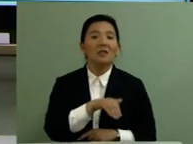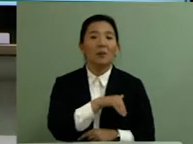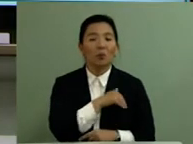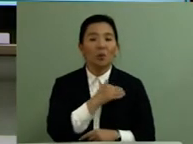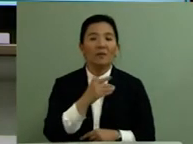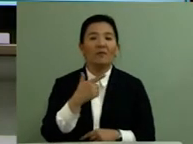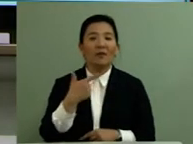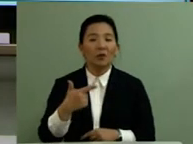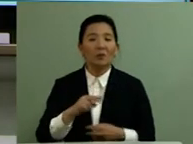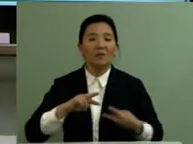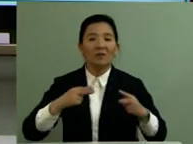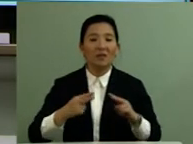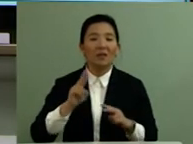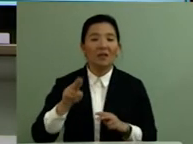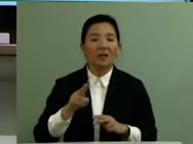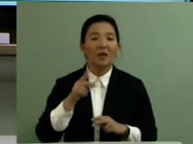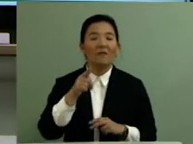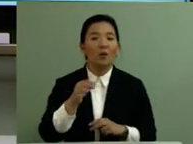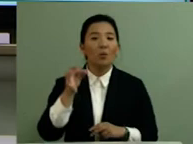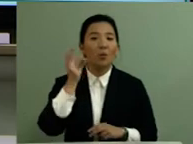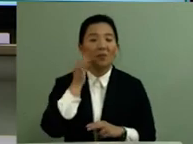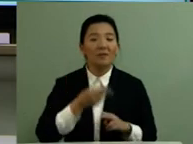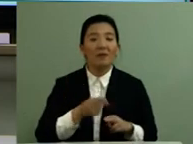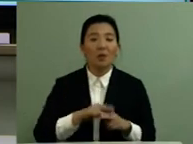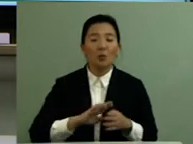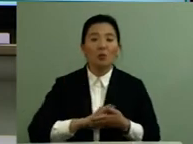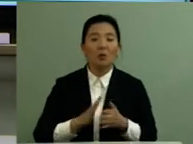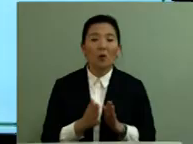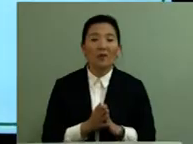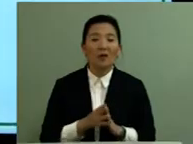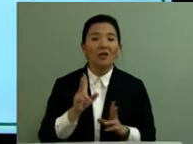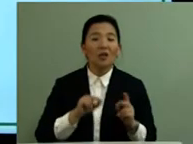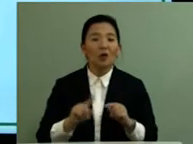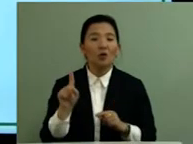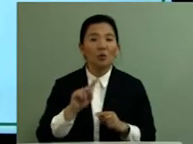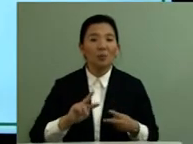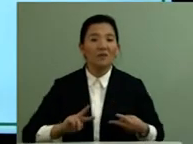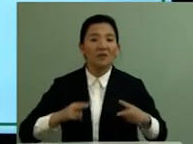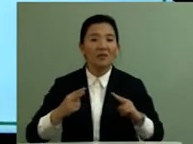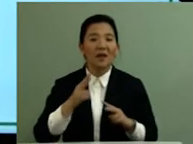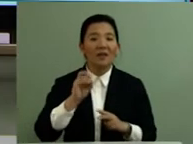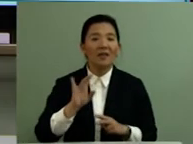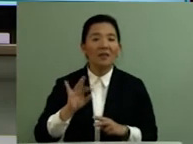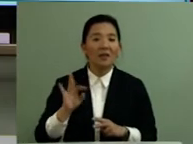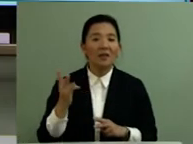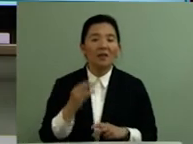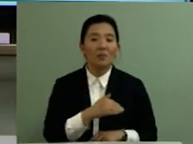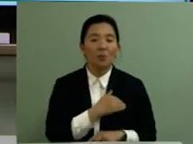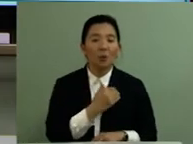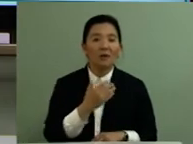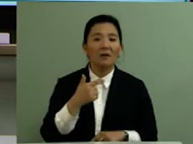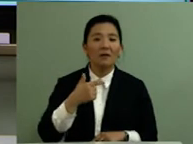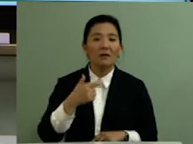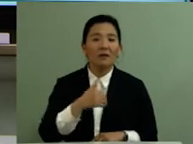температуру в градусах перевести в кельвинах. Вы помните это условие? Значит, чтобы перевести в кельвины, надо температуру в